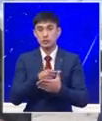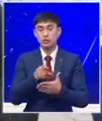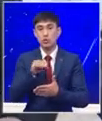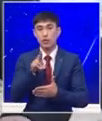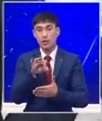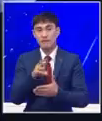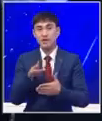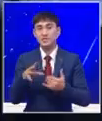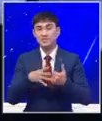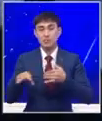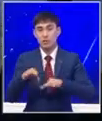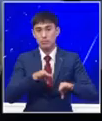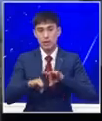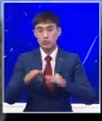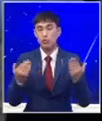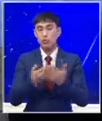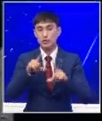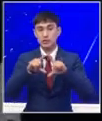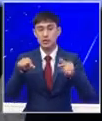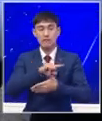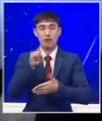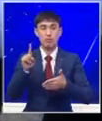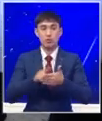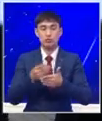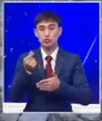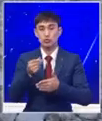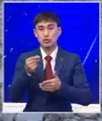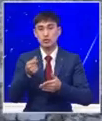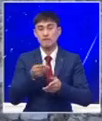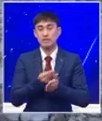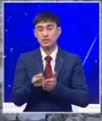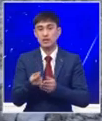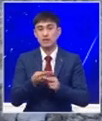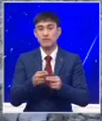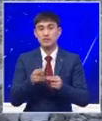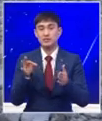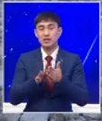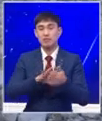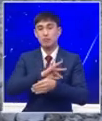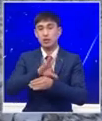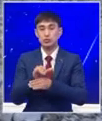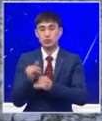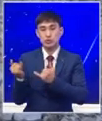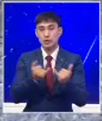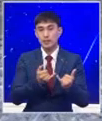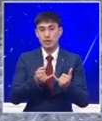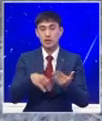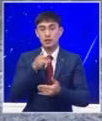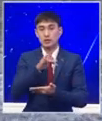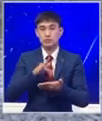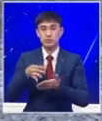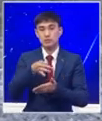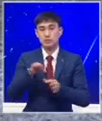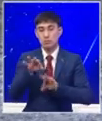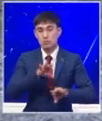вопросов, разработка проектов новых зданий, а также вопросы бюджетного финансирования. В целях благоустройства областного центра был создан